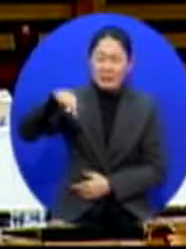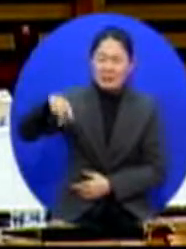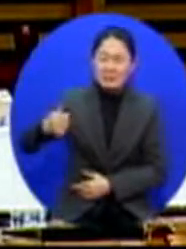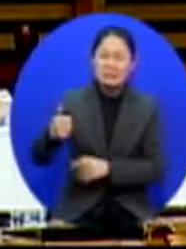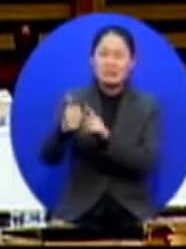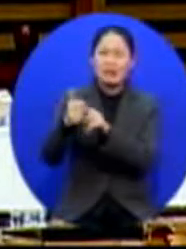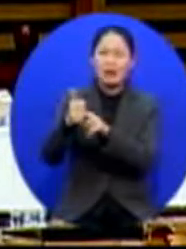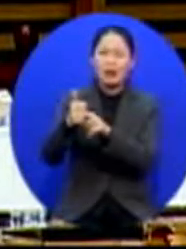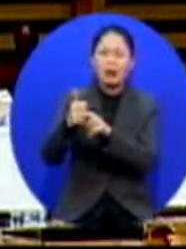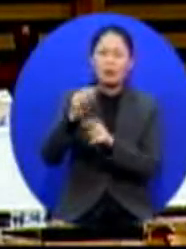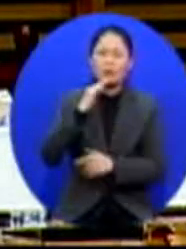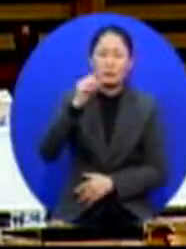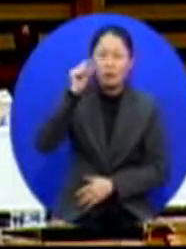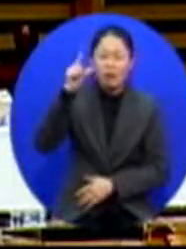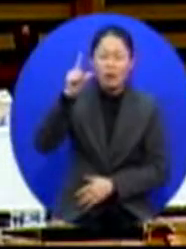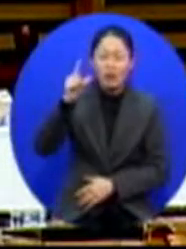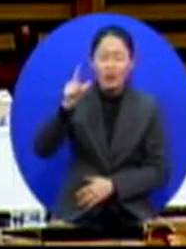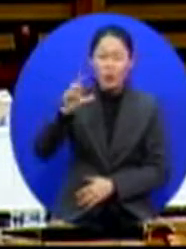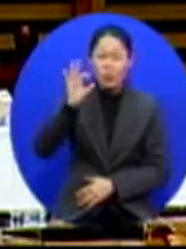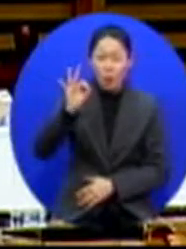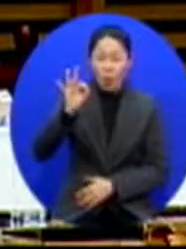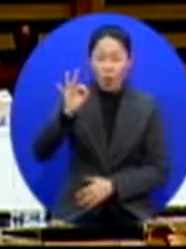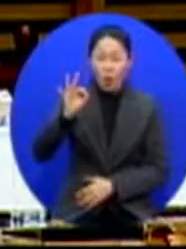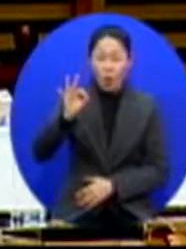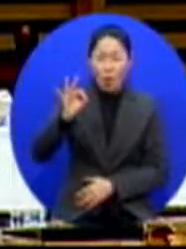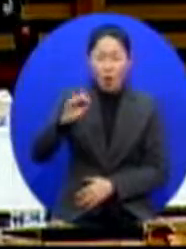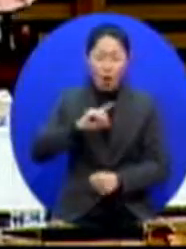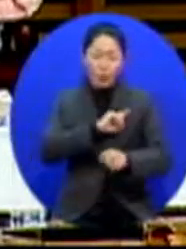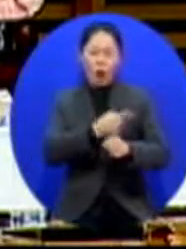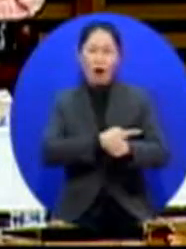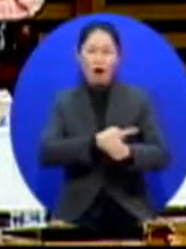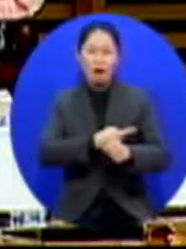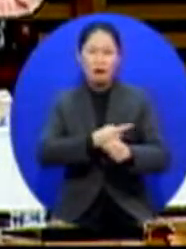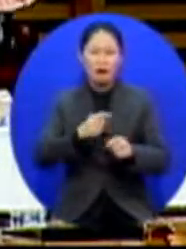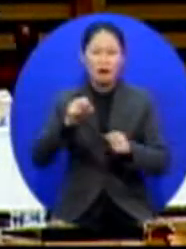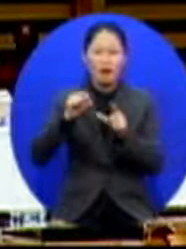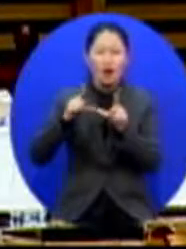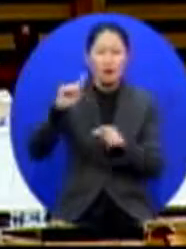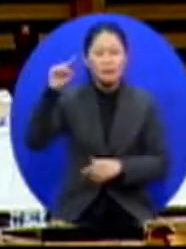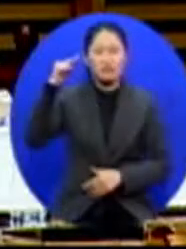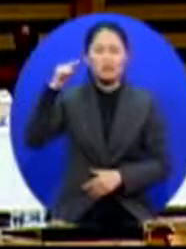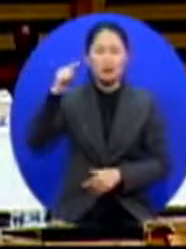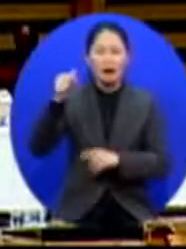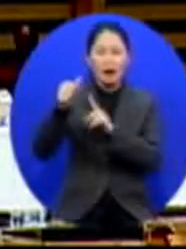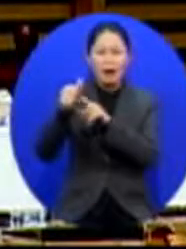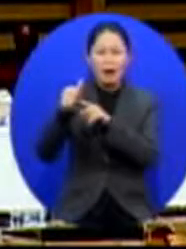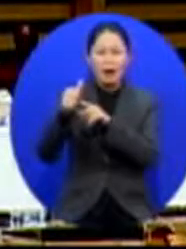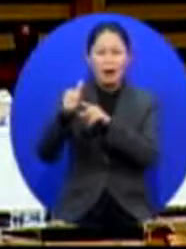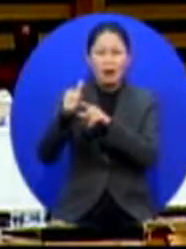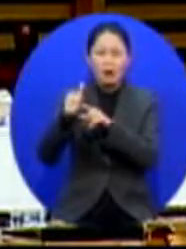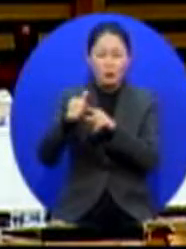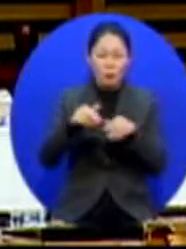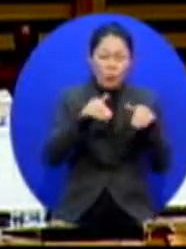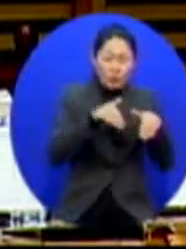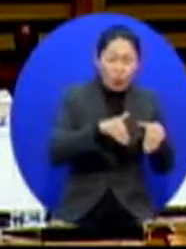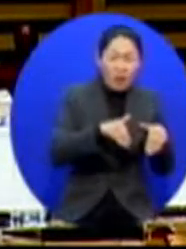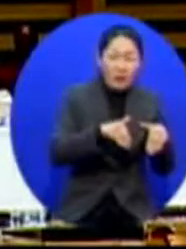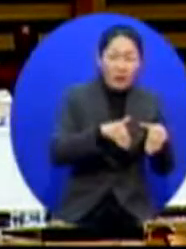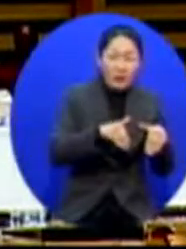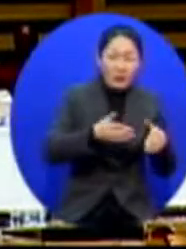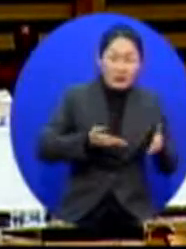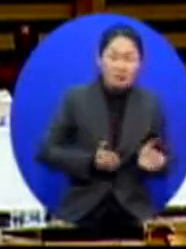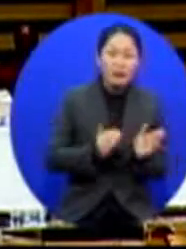홀려 게 거의 미친 사람 이에요 노예 출신입니다 그가 총도 까지 되었어요